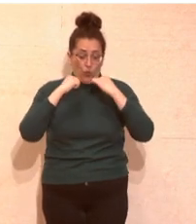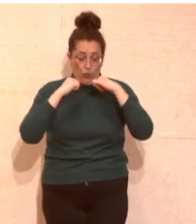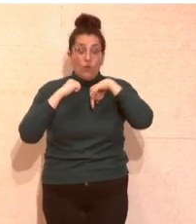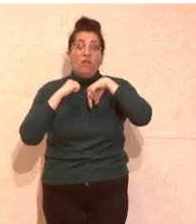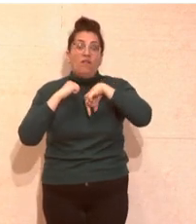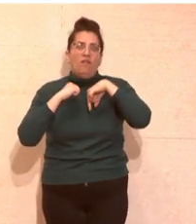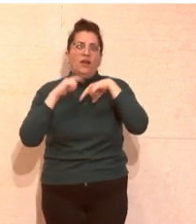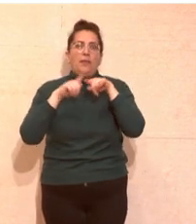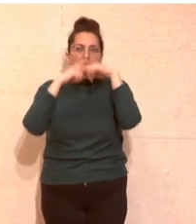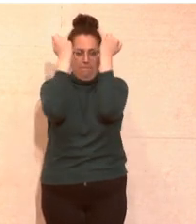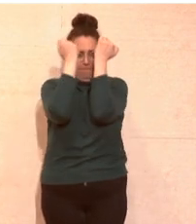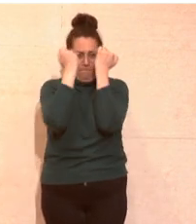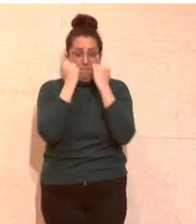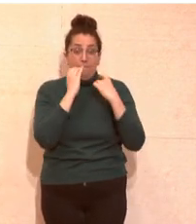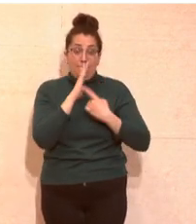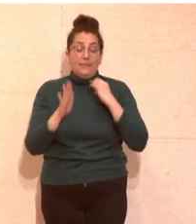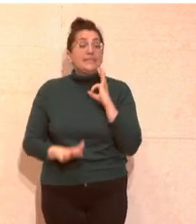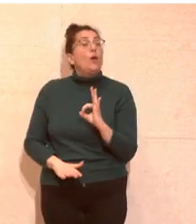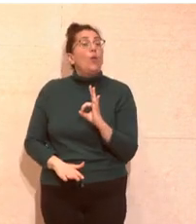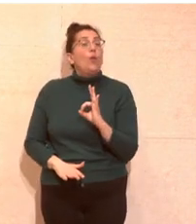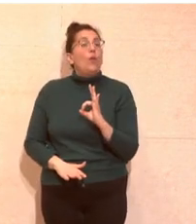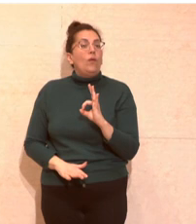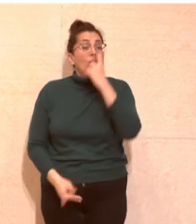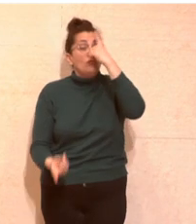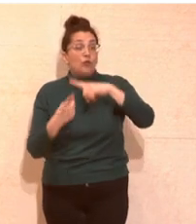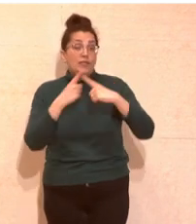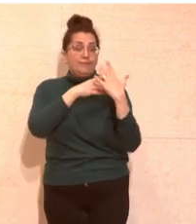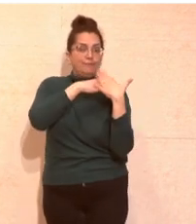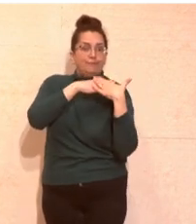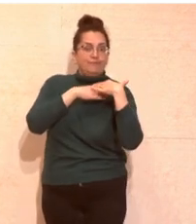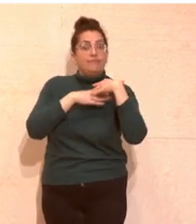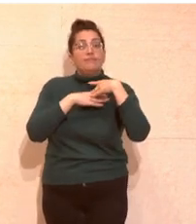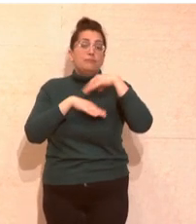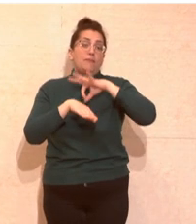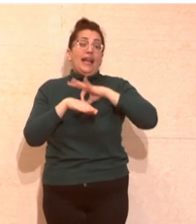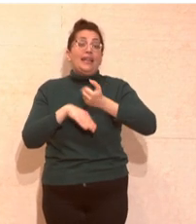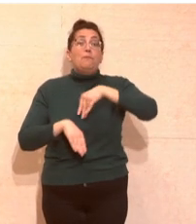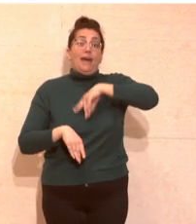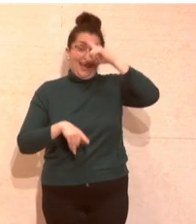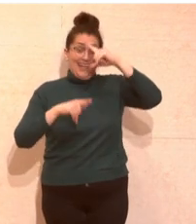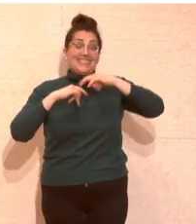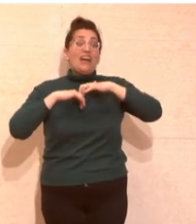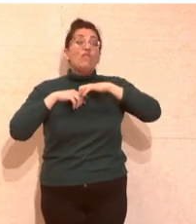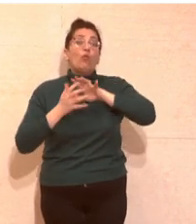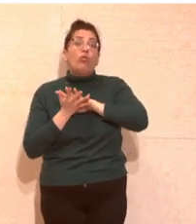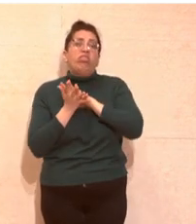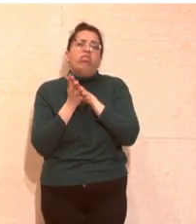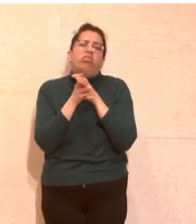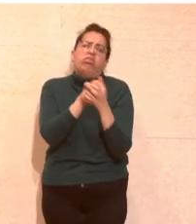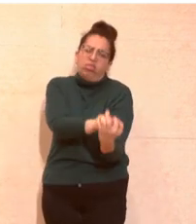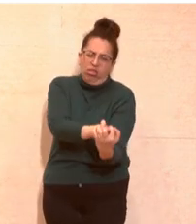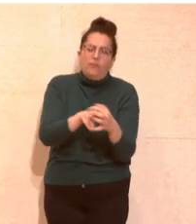très important pour la prévention des maladies neurodégénératives. Le sommeil paradoxal,